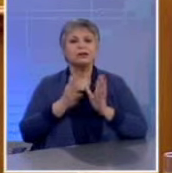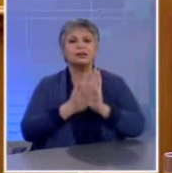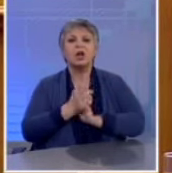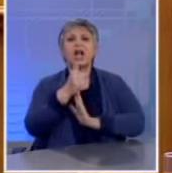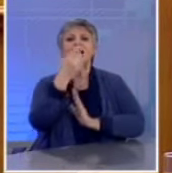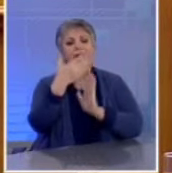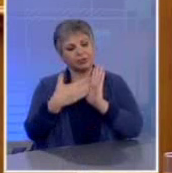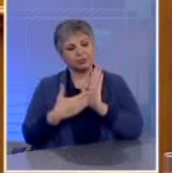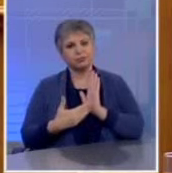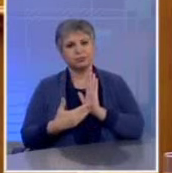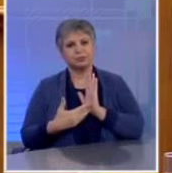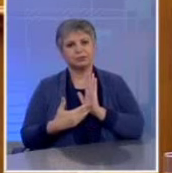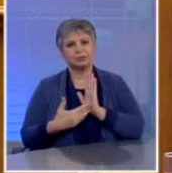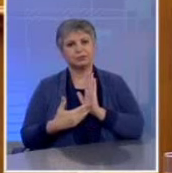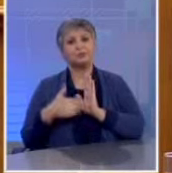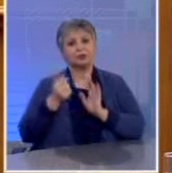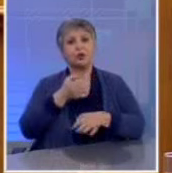έρχεται και η παρέμβαση νούμερο 12.